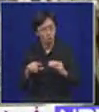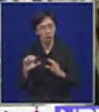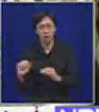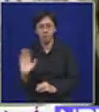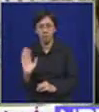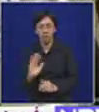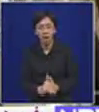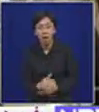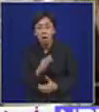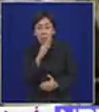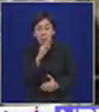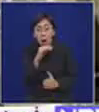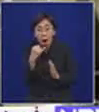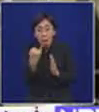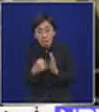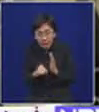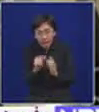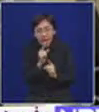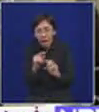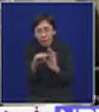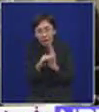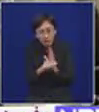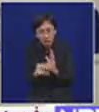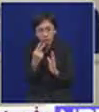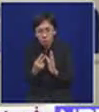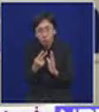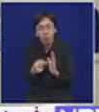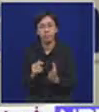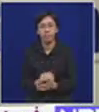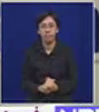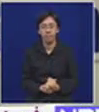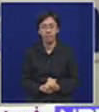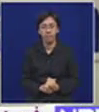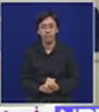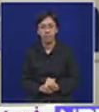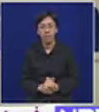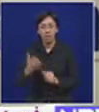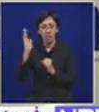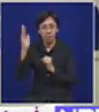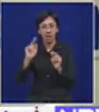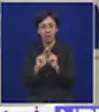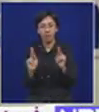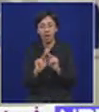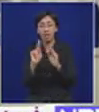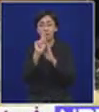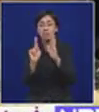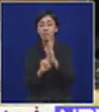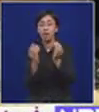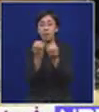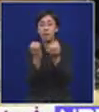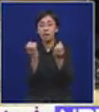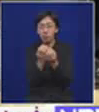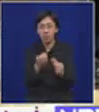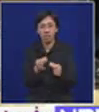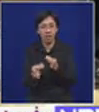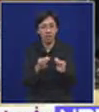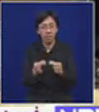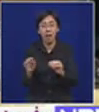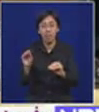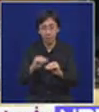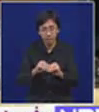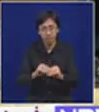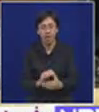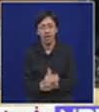เว้นแต่เข้าข่ายข้อยกเว้นตามกำหนดนอกจากนี้นะคะโฆษกกรรมการร่างรัฐธรรมนูญยังชี้แจงเพิ่มเ